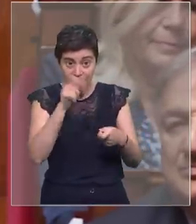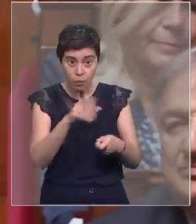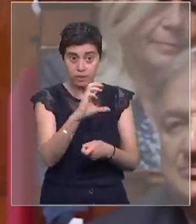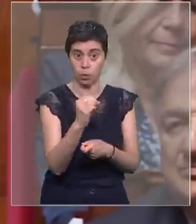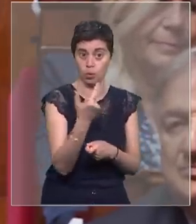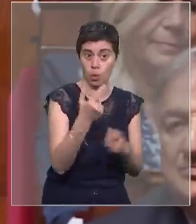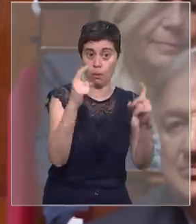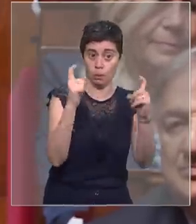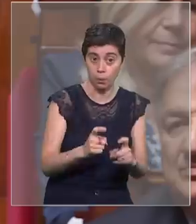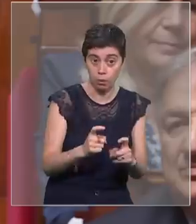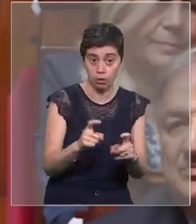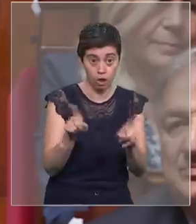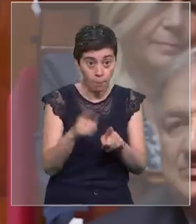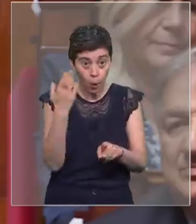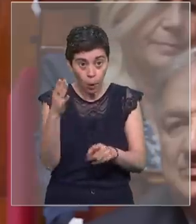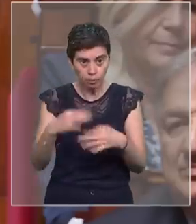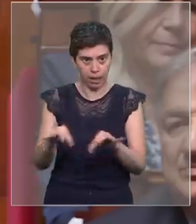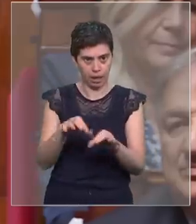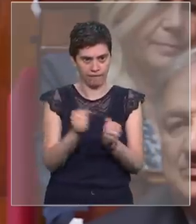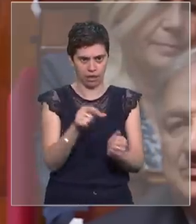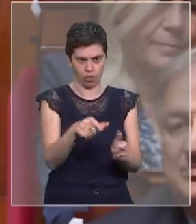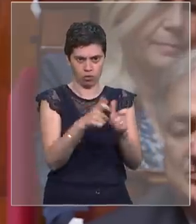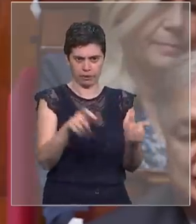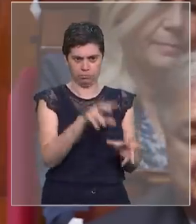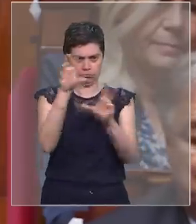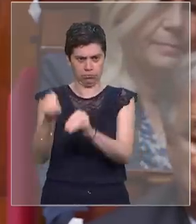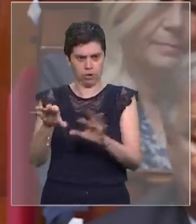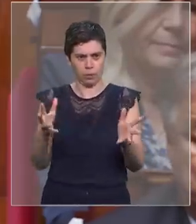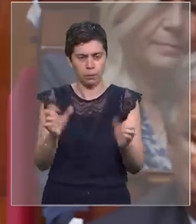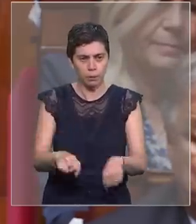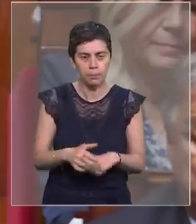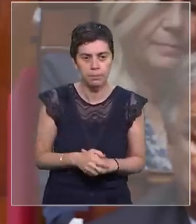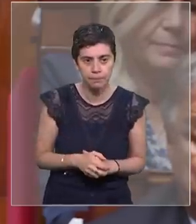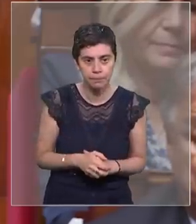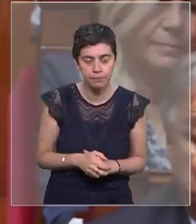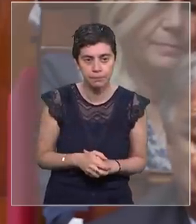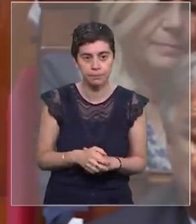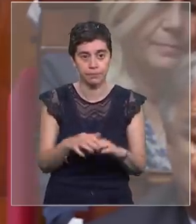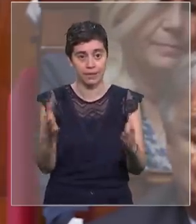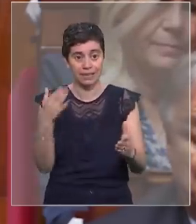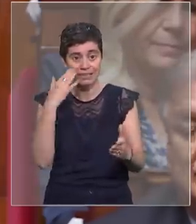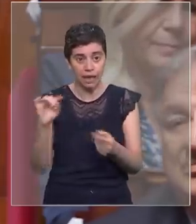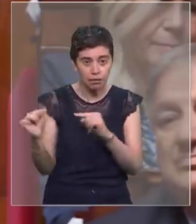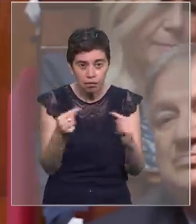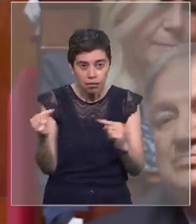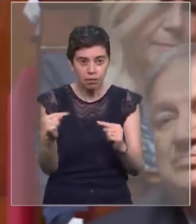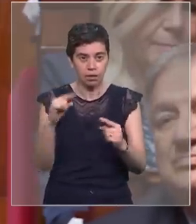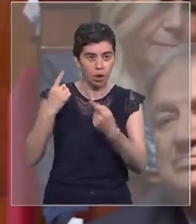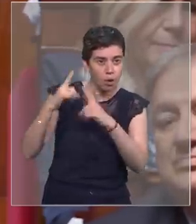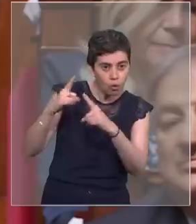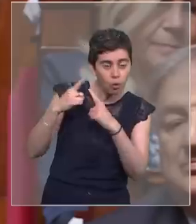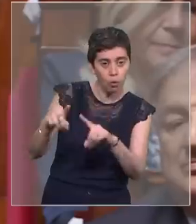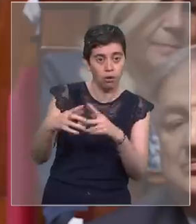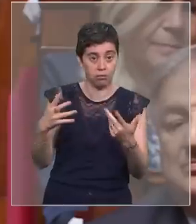États membres de l'Union européenne. Enfin, la persistance des recours et des contentieux à perpétuité voulus